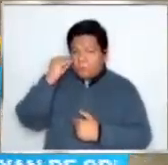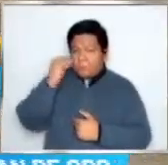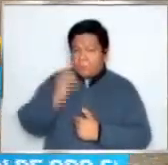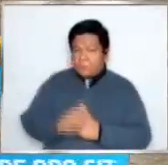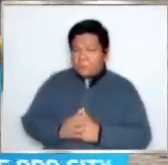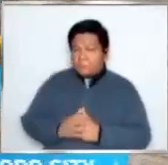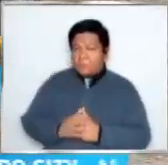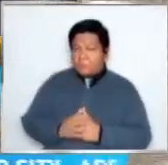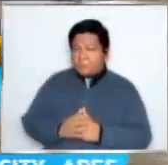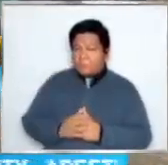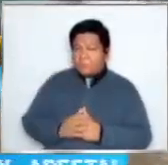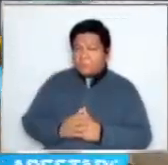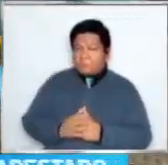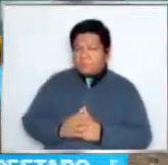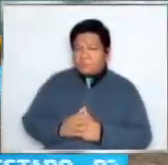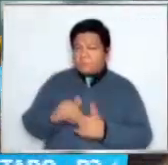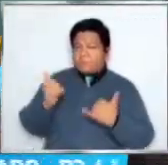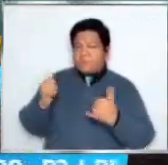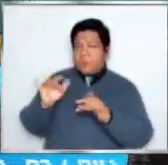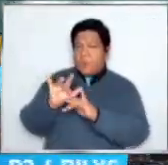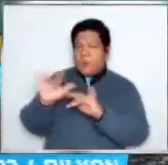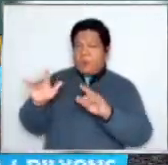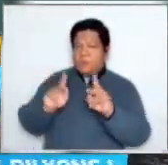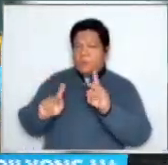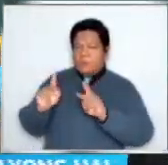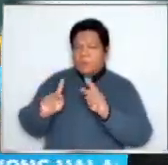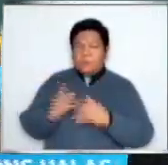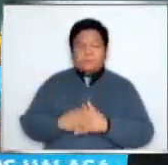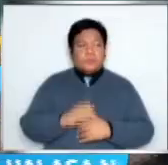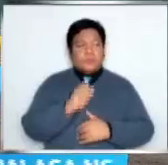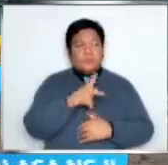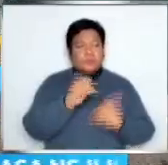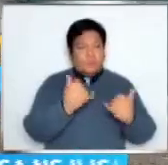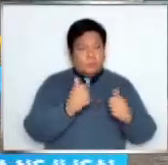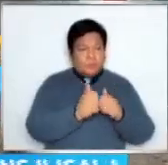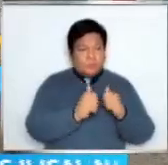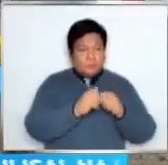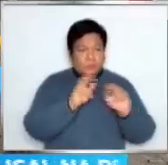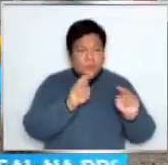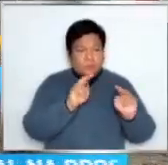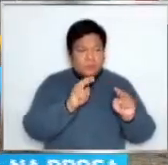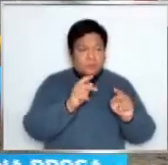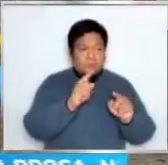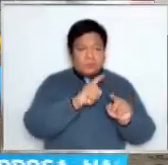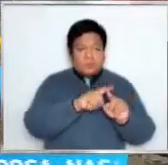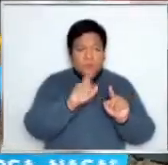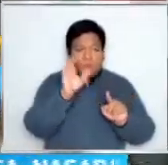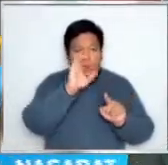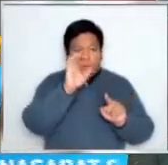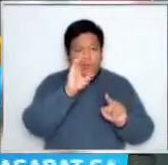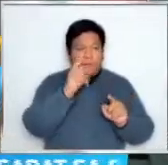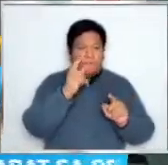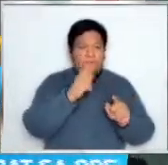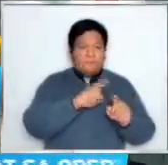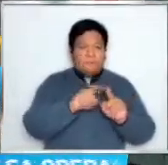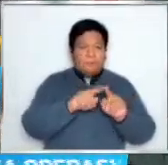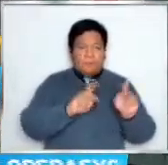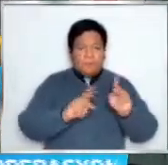mga evacuation center. Okay, so ang inaabangan na lang natin yung posibleng nawawalang mga mangisda na biniverify pa. Maraming salamat yes, sa iyo.